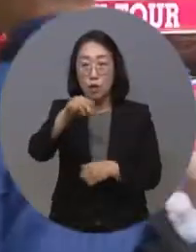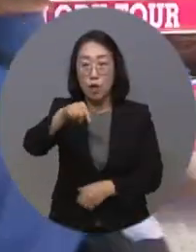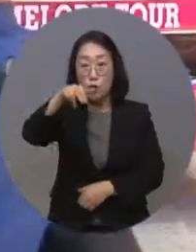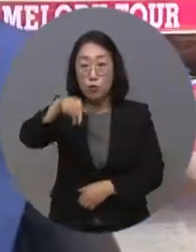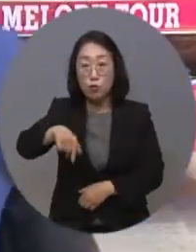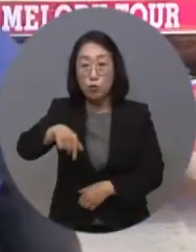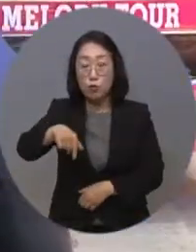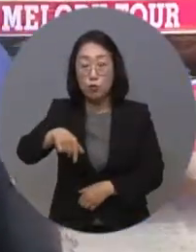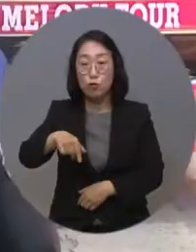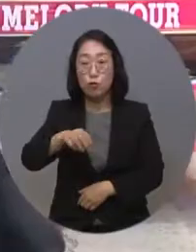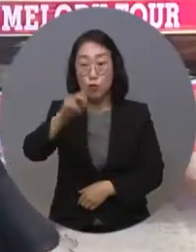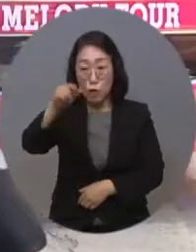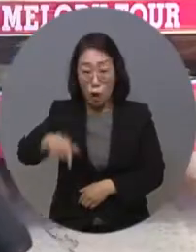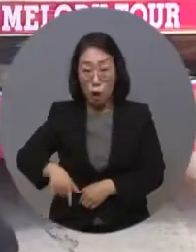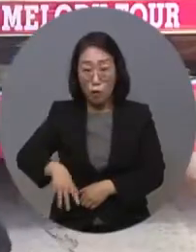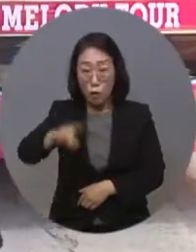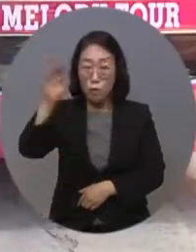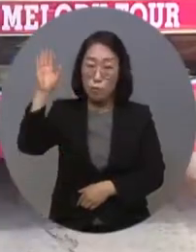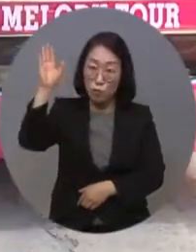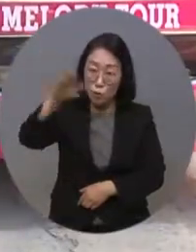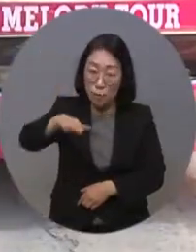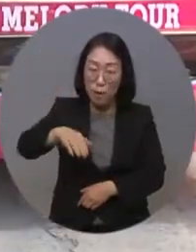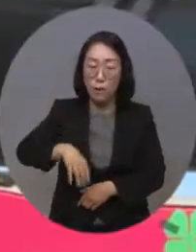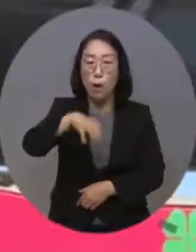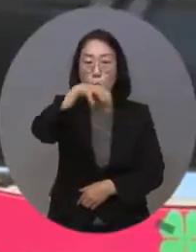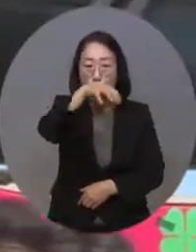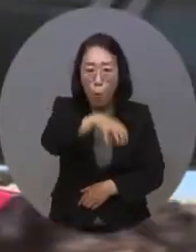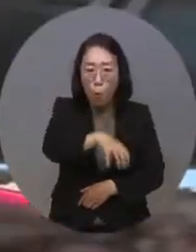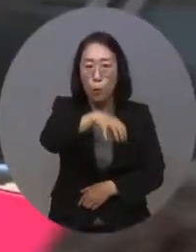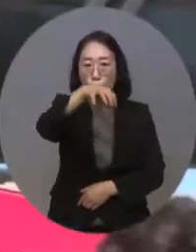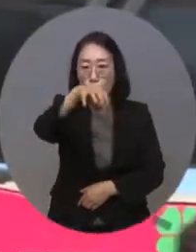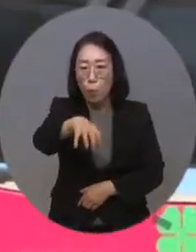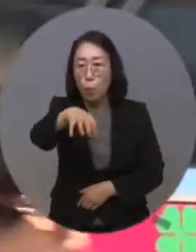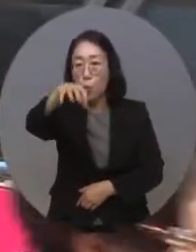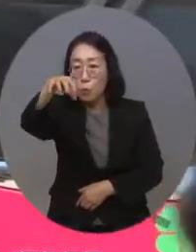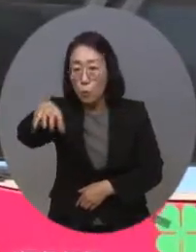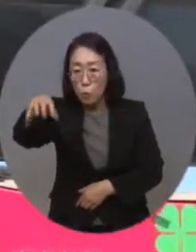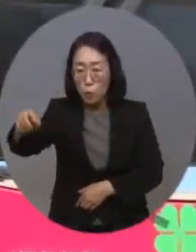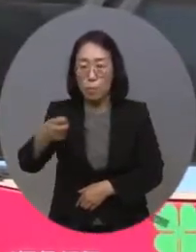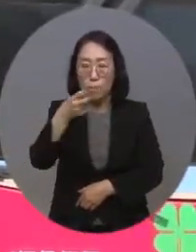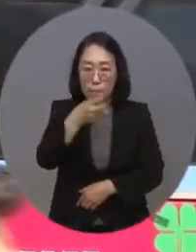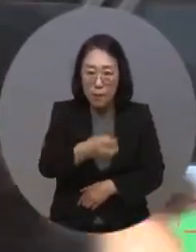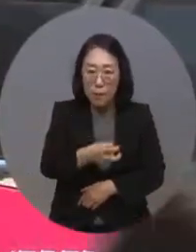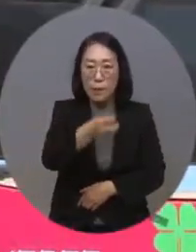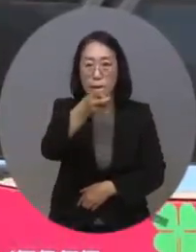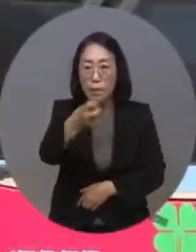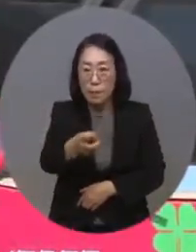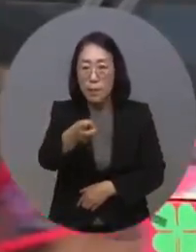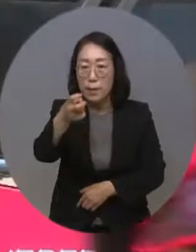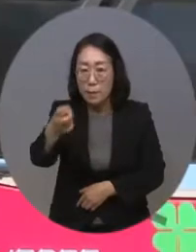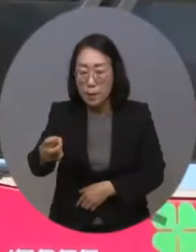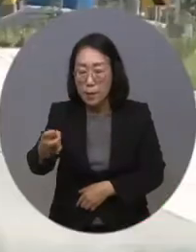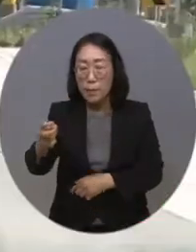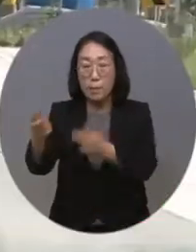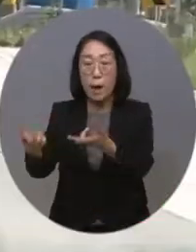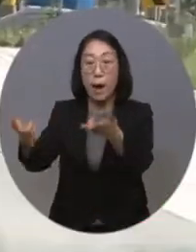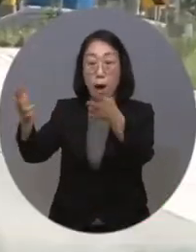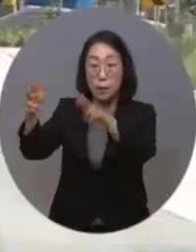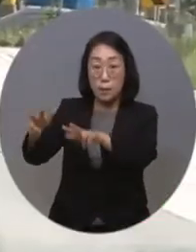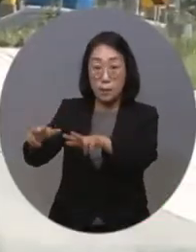한옥마을 거쳐 임실군 의 주요 관광지인 목 점 5 국사봉 임실치즈 테마파크와